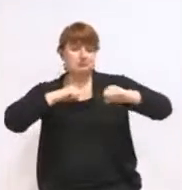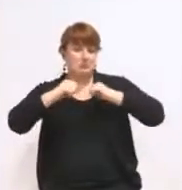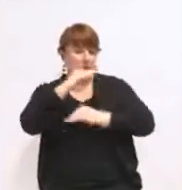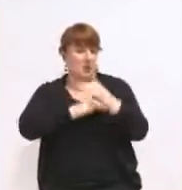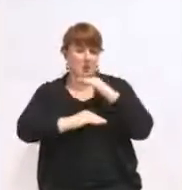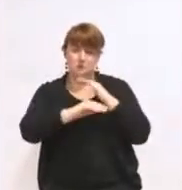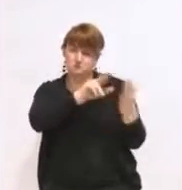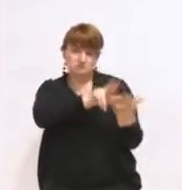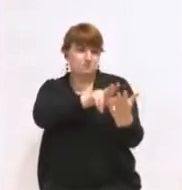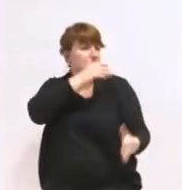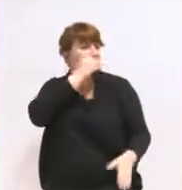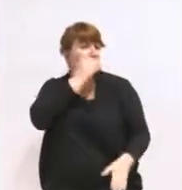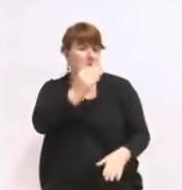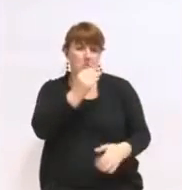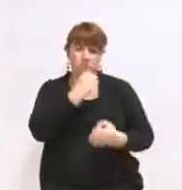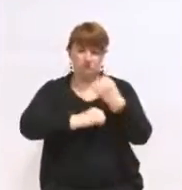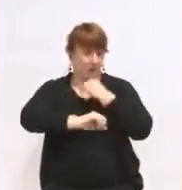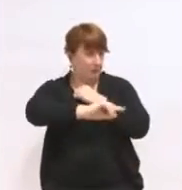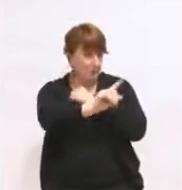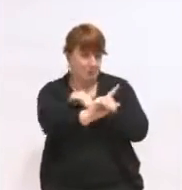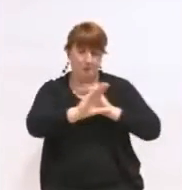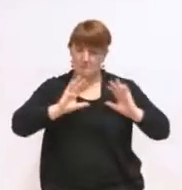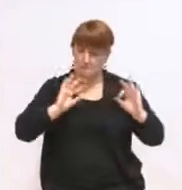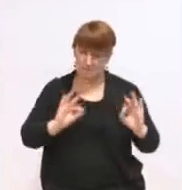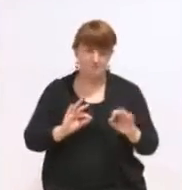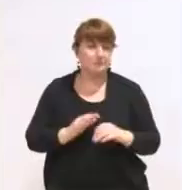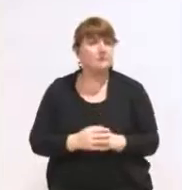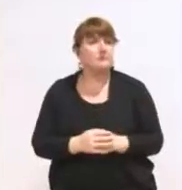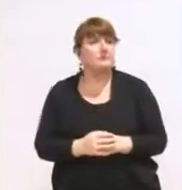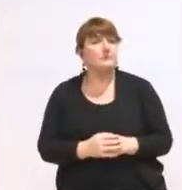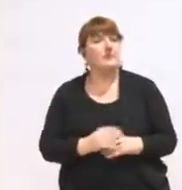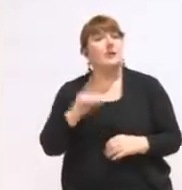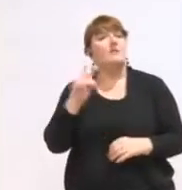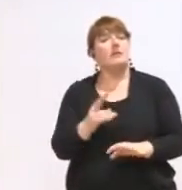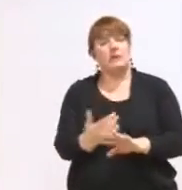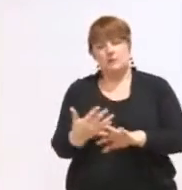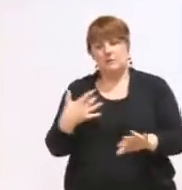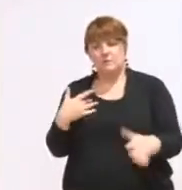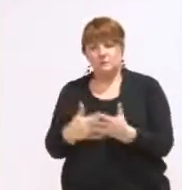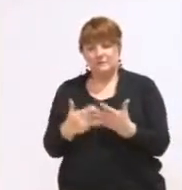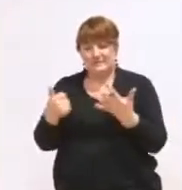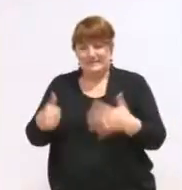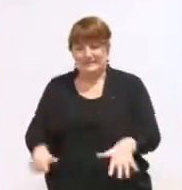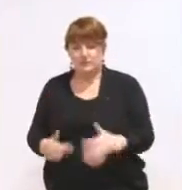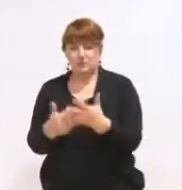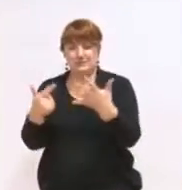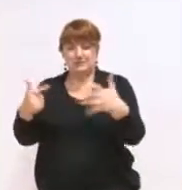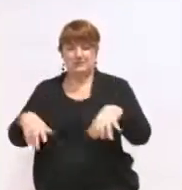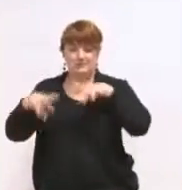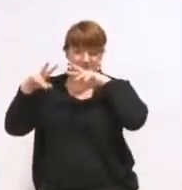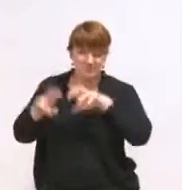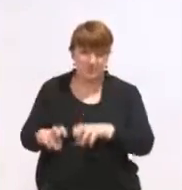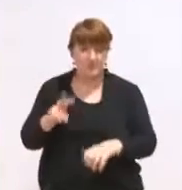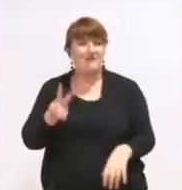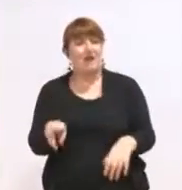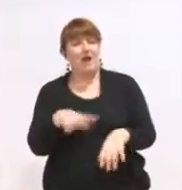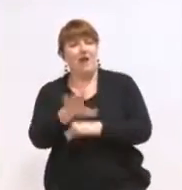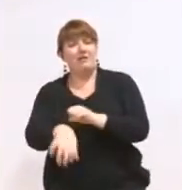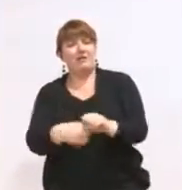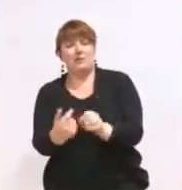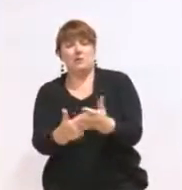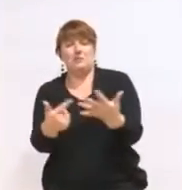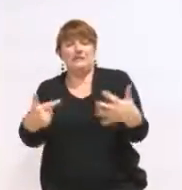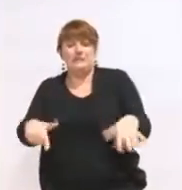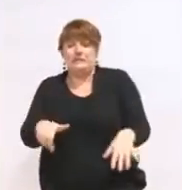ces 4 grands axes. Et c'est vrai que là, on étudie le bilan des années 2016-2017, alors que l'année 2017, elle n'est pas encore complètement